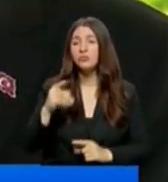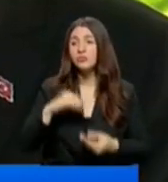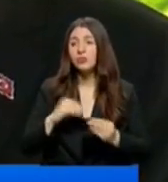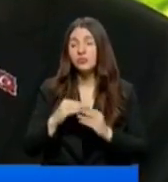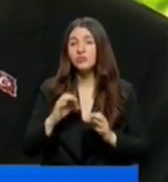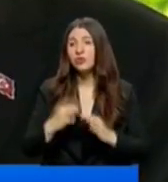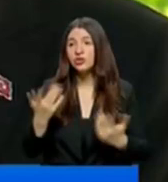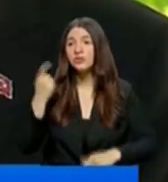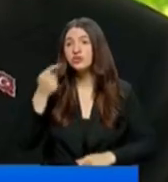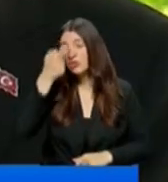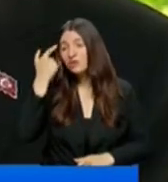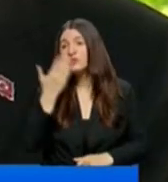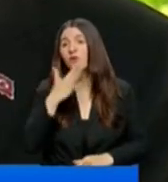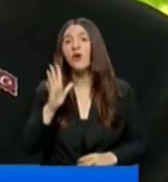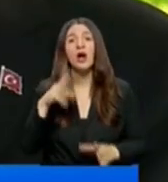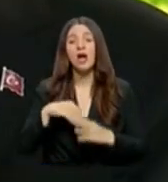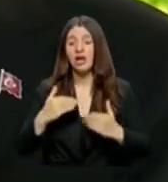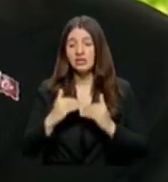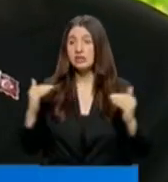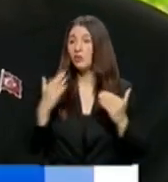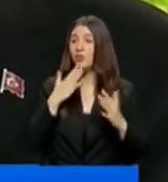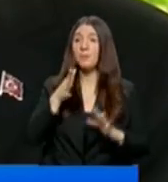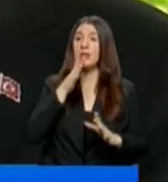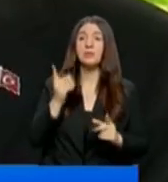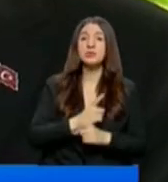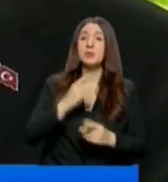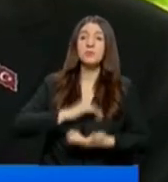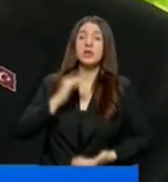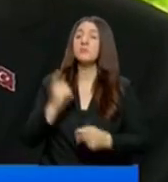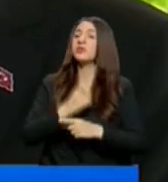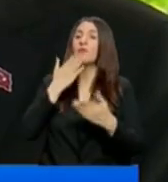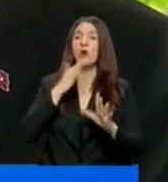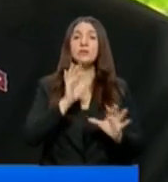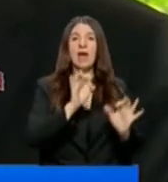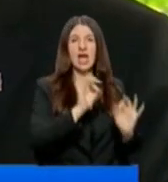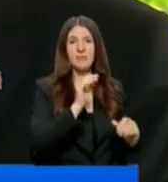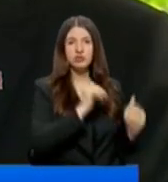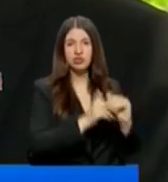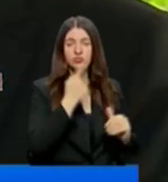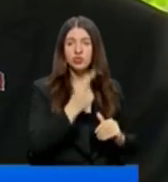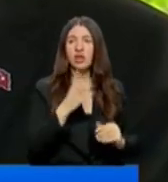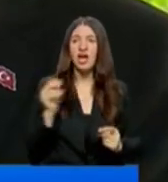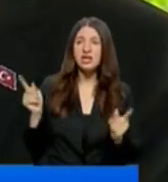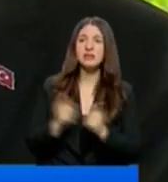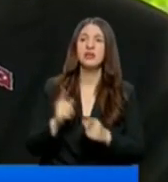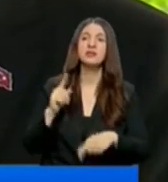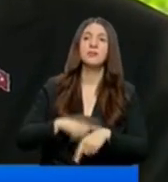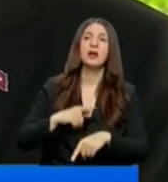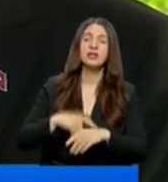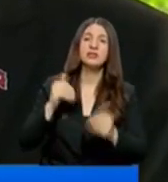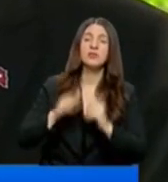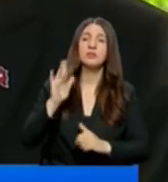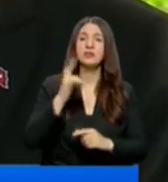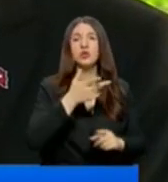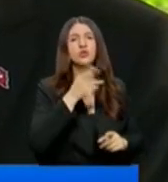sorunları çözme şansı da yok, kapasitesi de yok, bilgisi de yok, birikimi de yok. O zaman hemen seçim mi diyorsunuz? En kısa zamanda seçime gitmesi lazım. Mesela